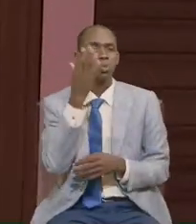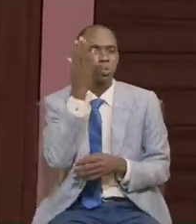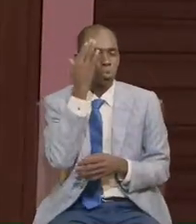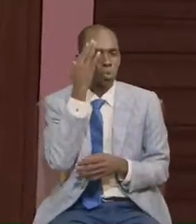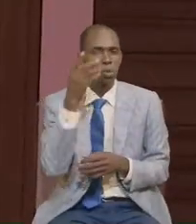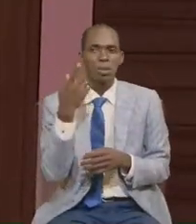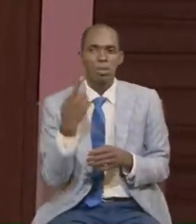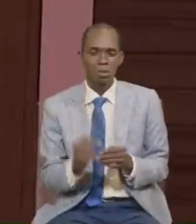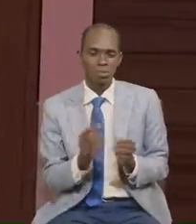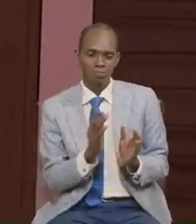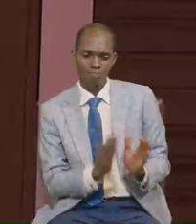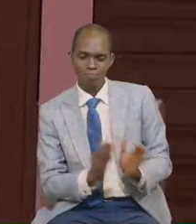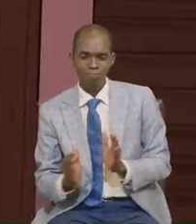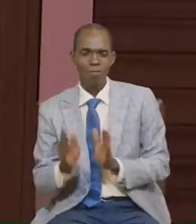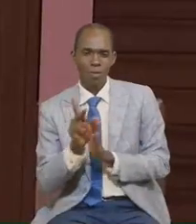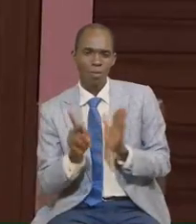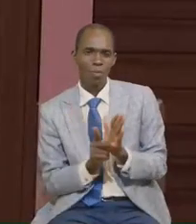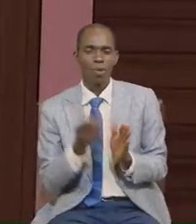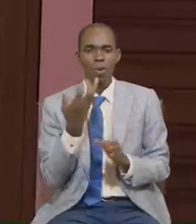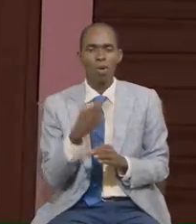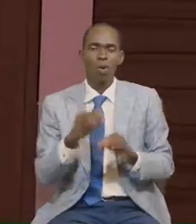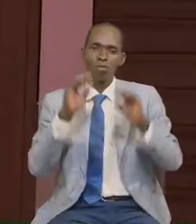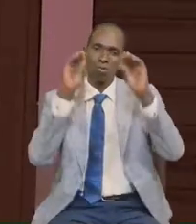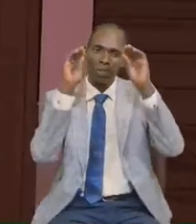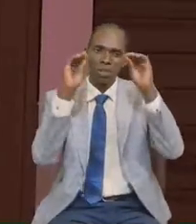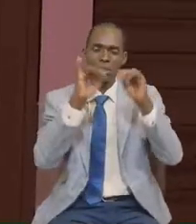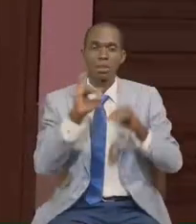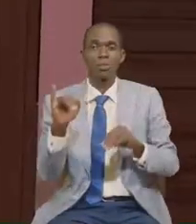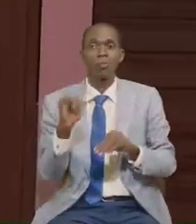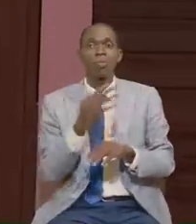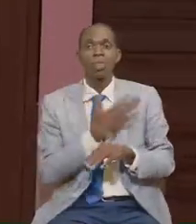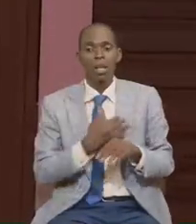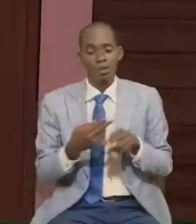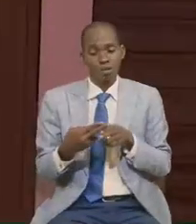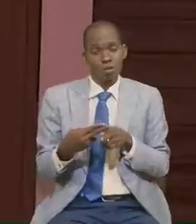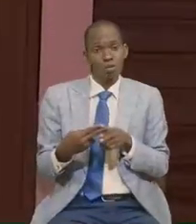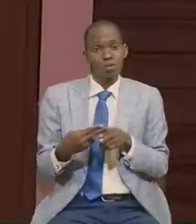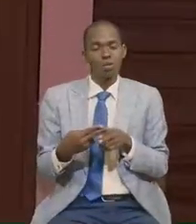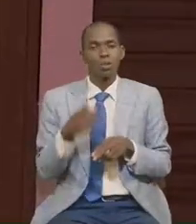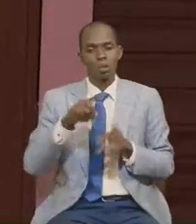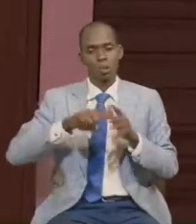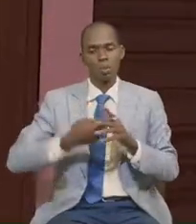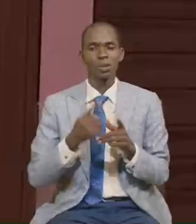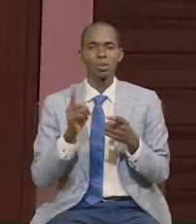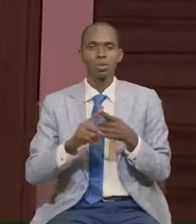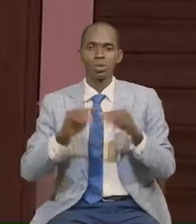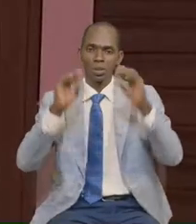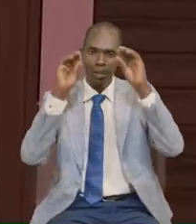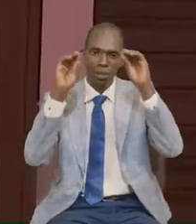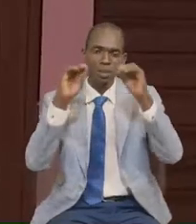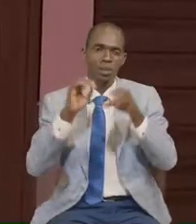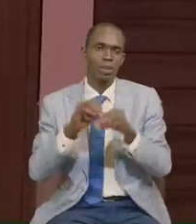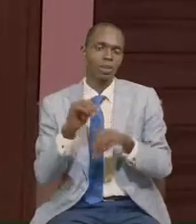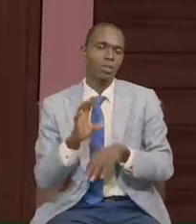les principes de l'enseignement. Et pas très longtemps, tu as commencé à enseigner dans l'église. Et pas